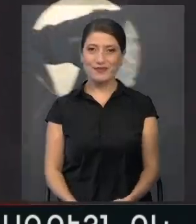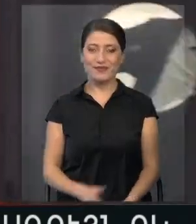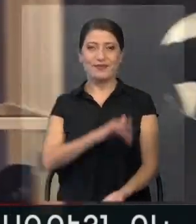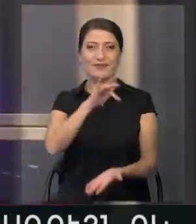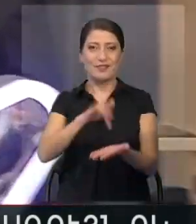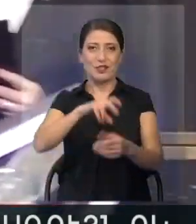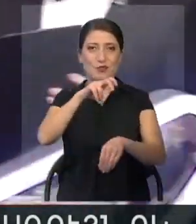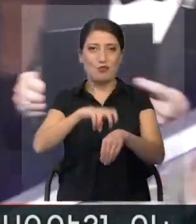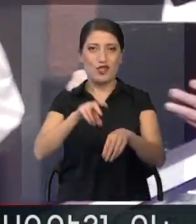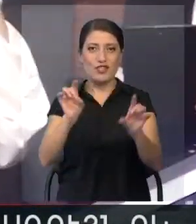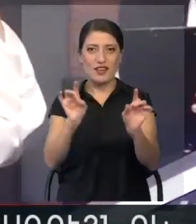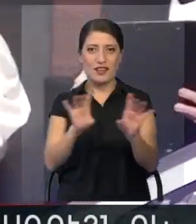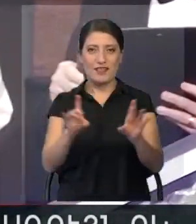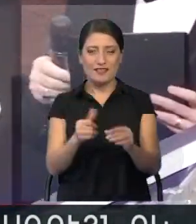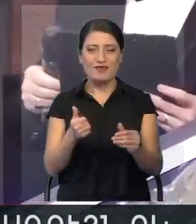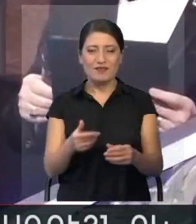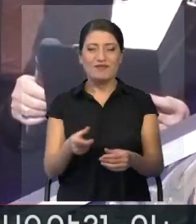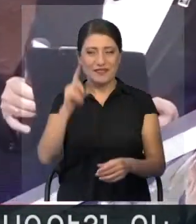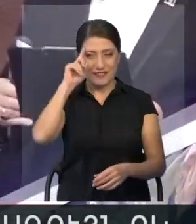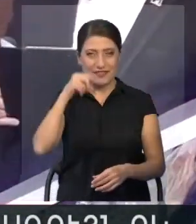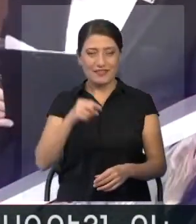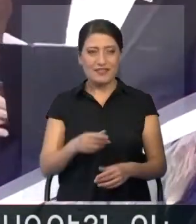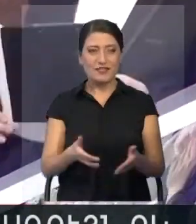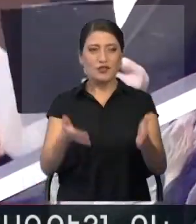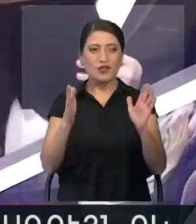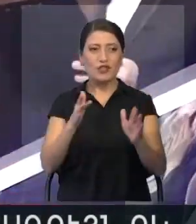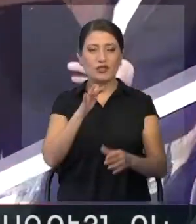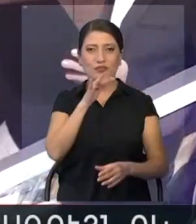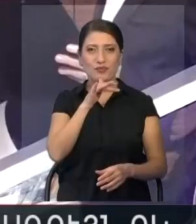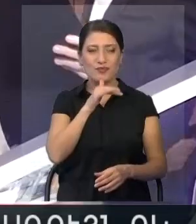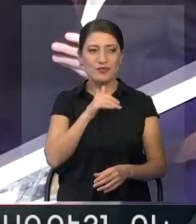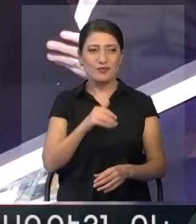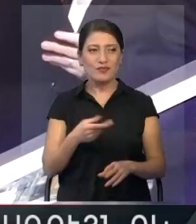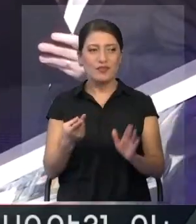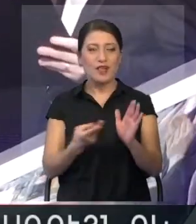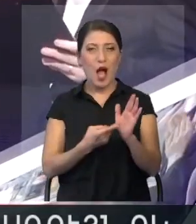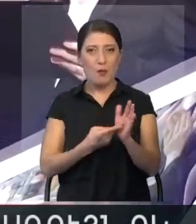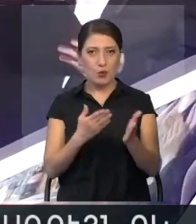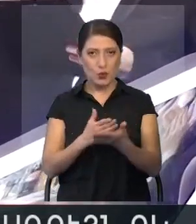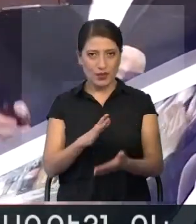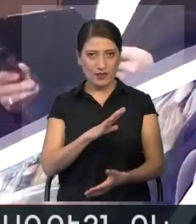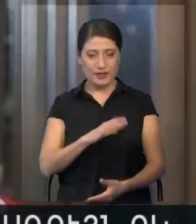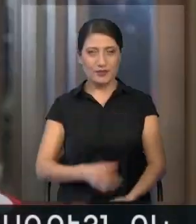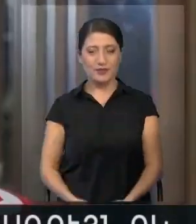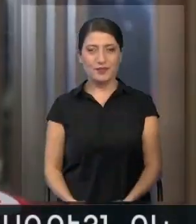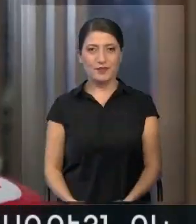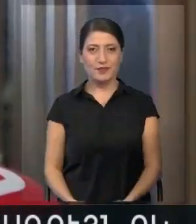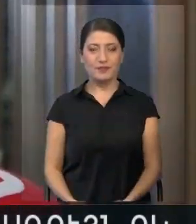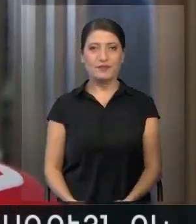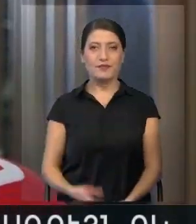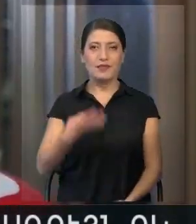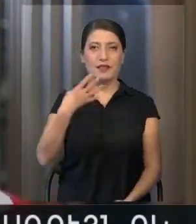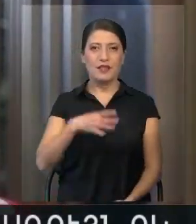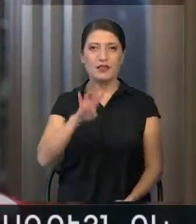Կենտրոնի բժիշկներն ասում են սպասված գնահատական էր։ Բազմաթիվ անգամներ դրա ապացույցներն ենք ունեցել եւ քարորյա